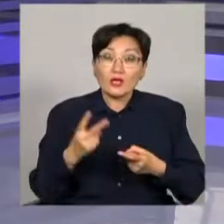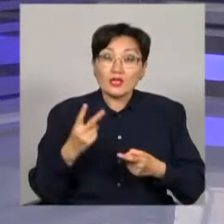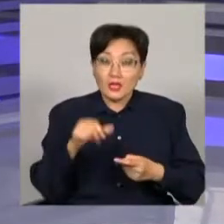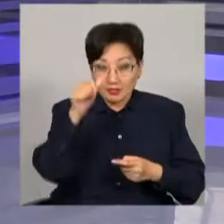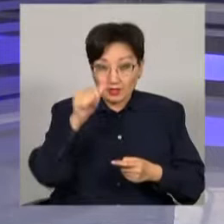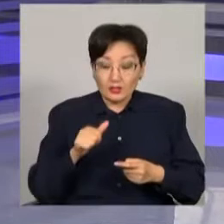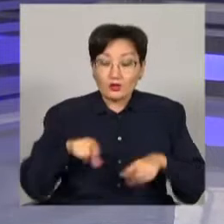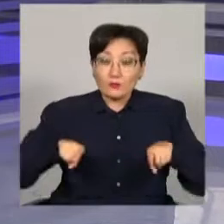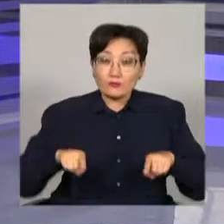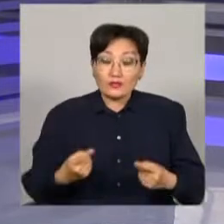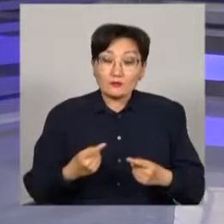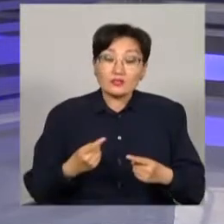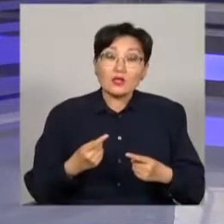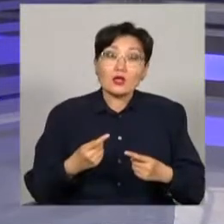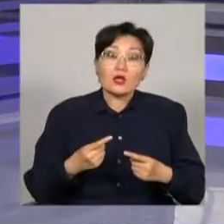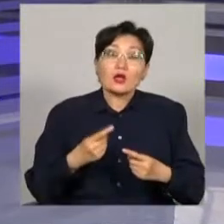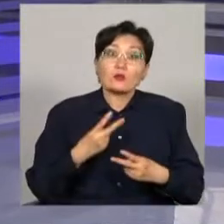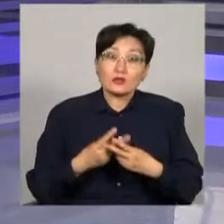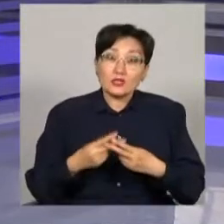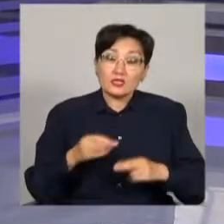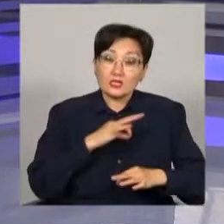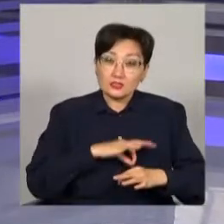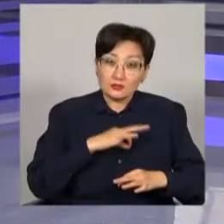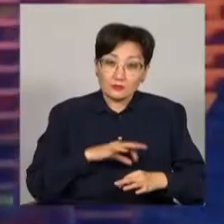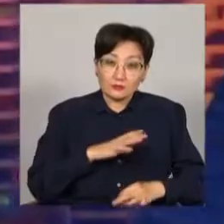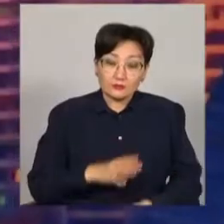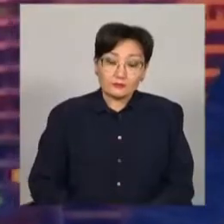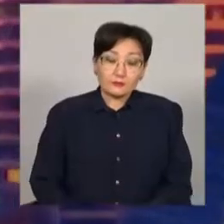мерзімге қамауға алу түріндегі бұлтартпау шарасын санкциялады.